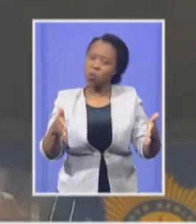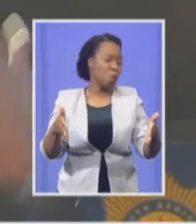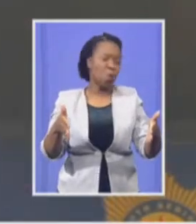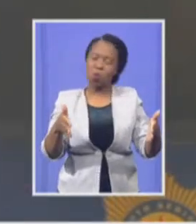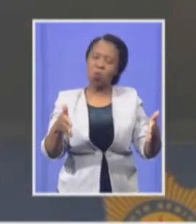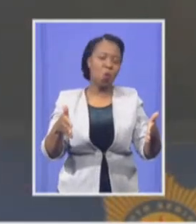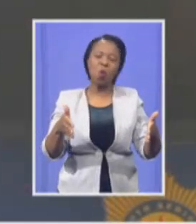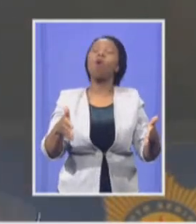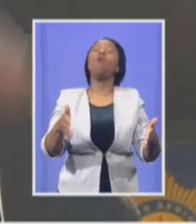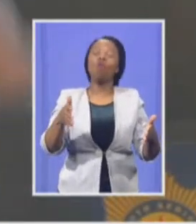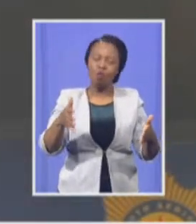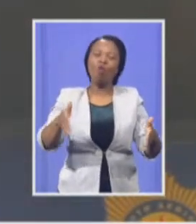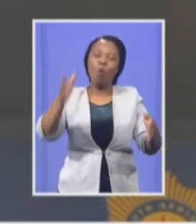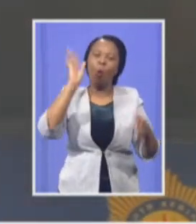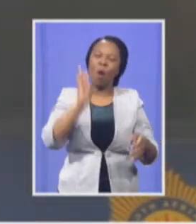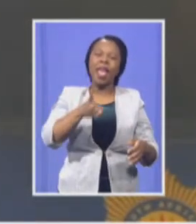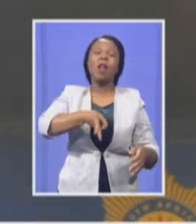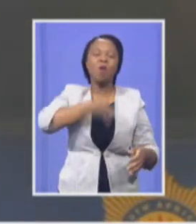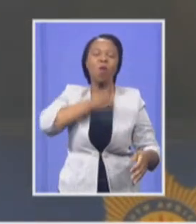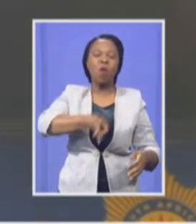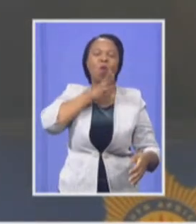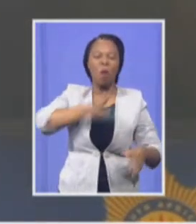kuzwakala ukuthi afikile.